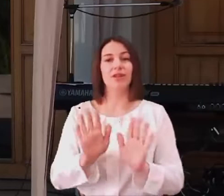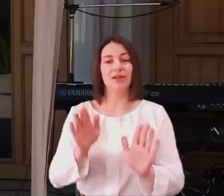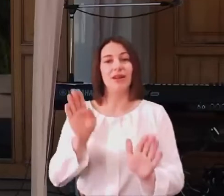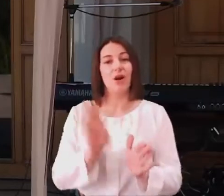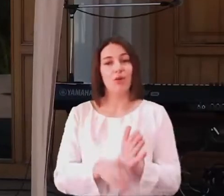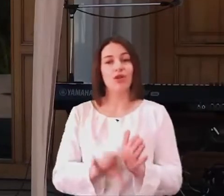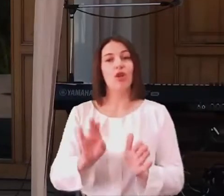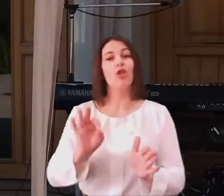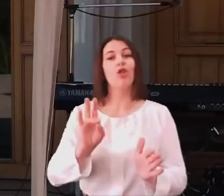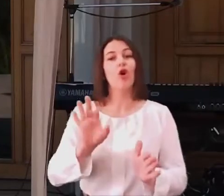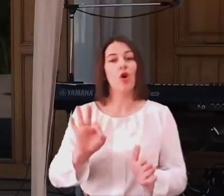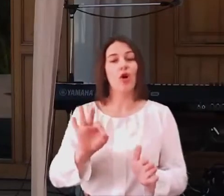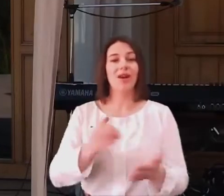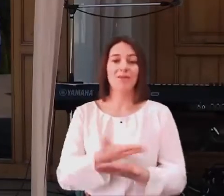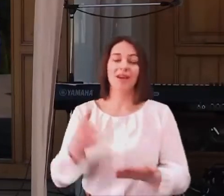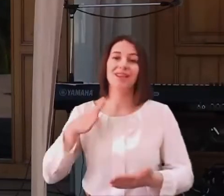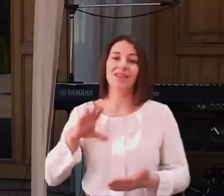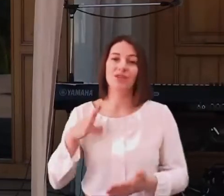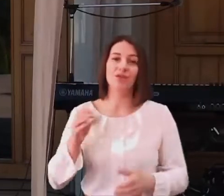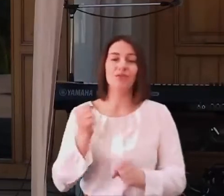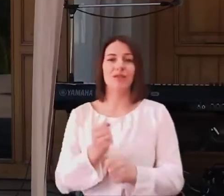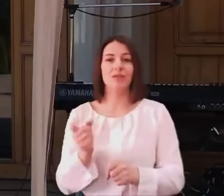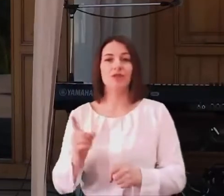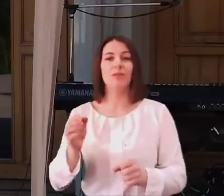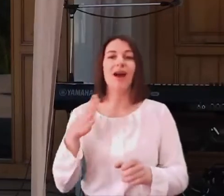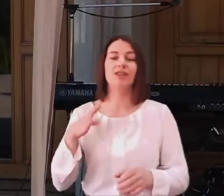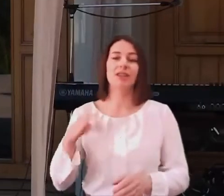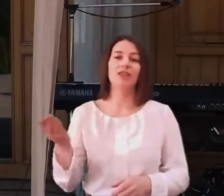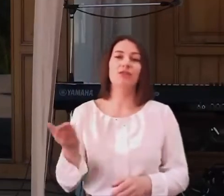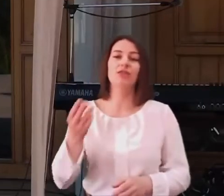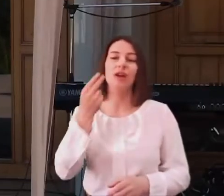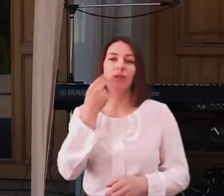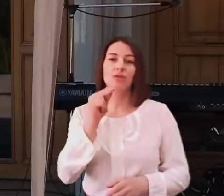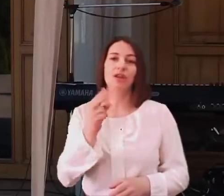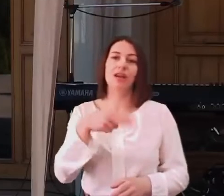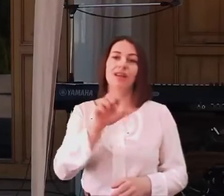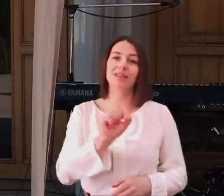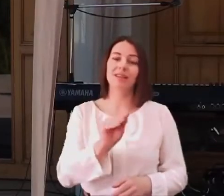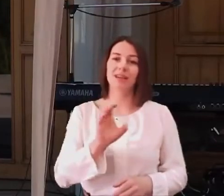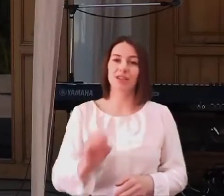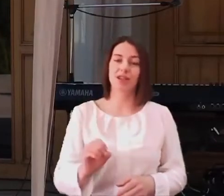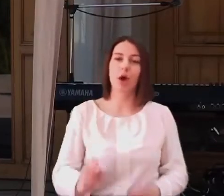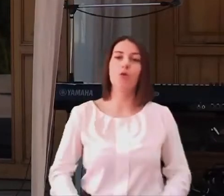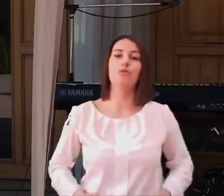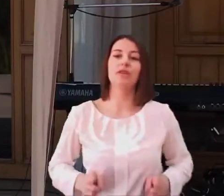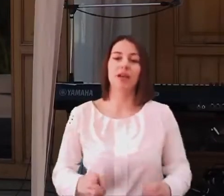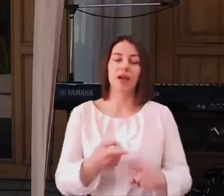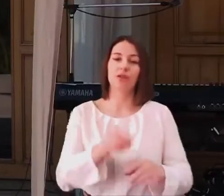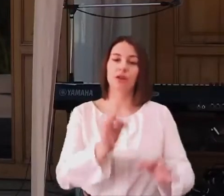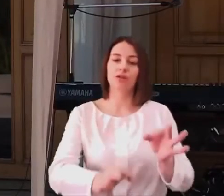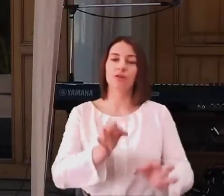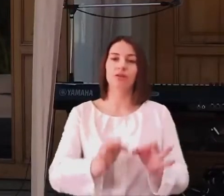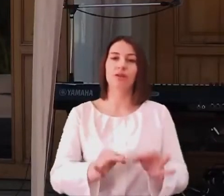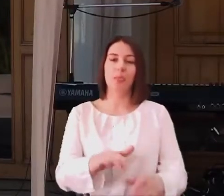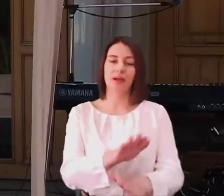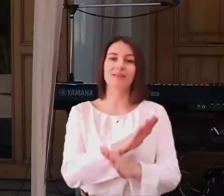делаем для того, чтобы ожидать чего-то лучшего. Мне кажется, что даже преступник какой-нибудь осужденный на смертную казнь, и